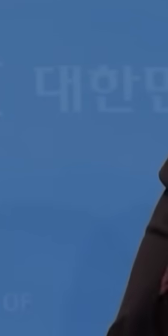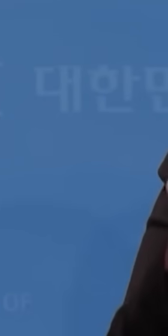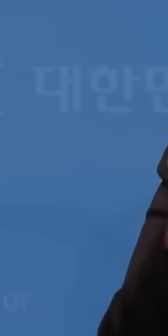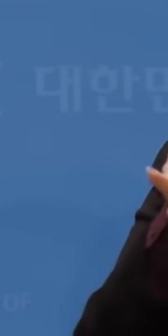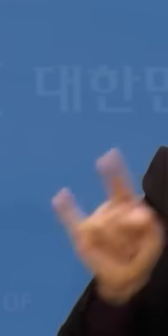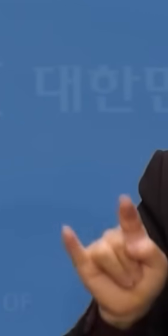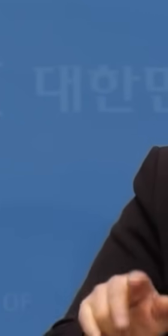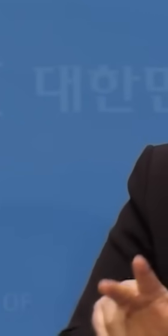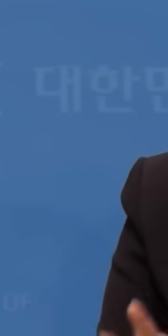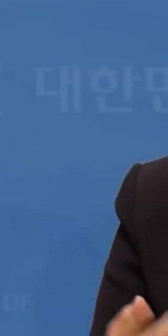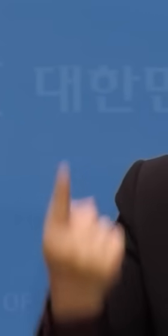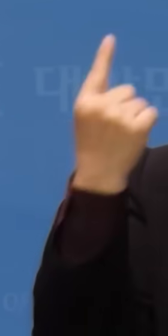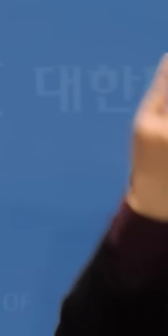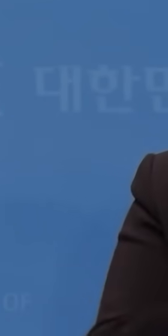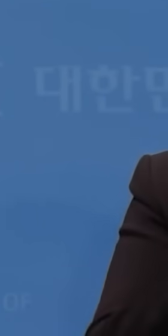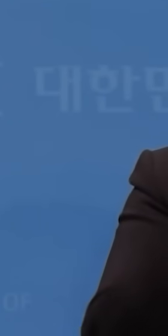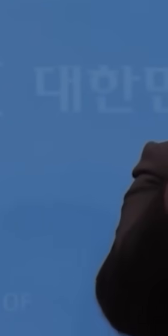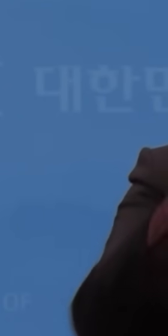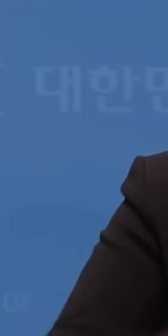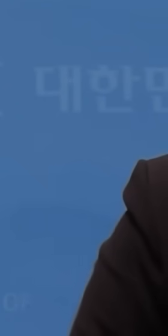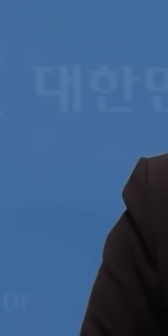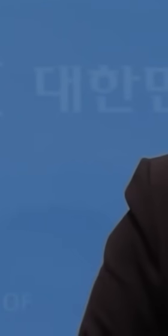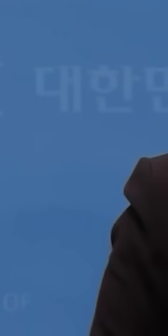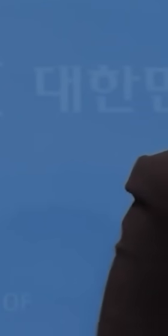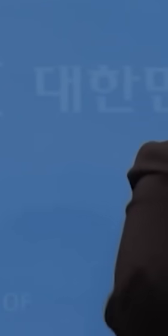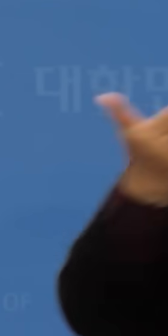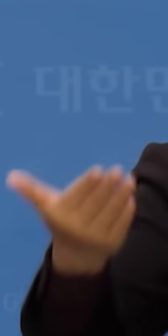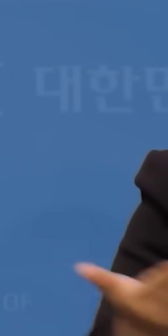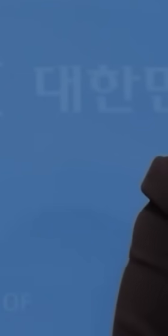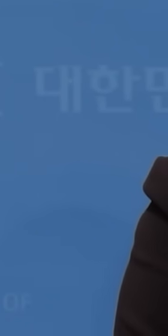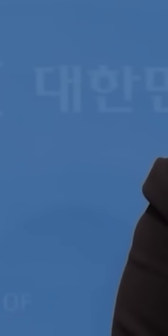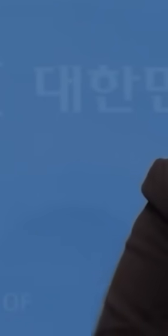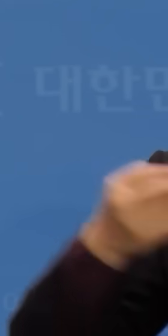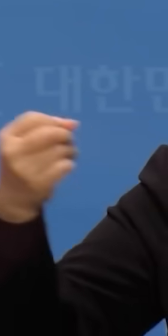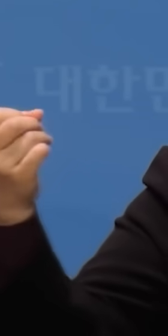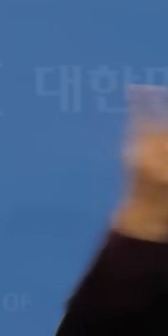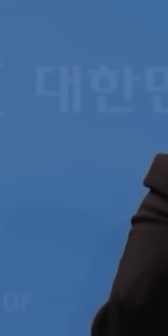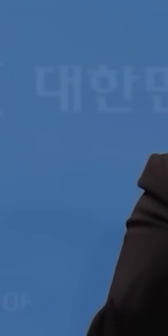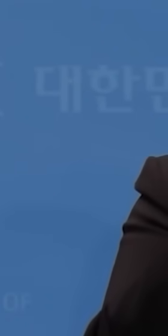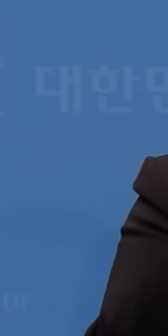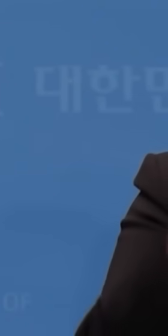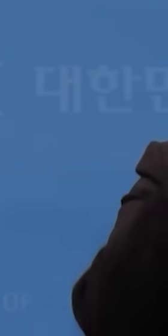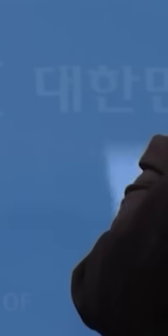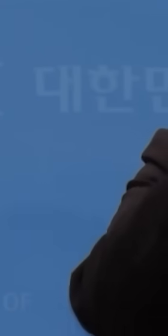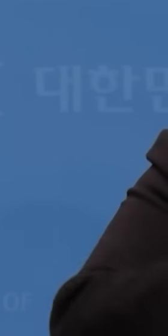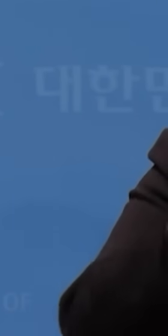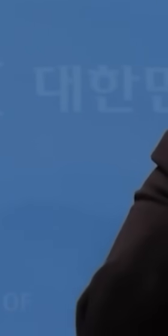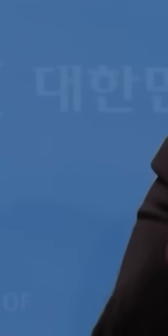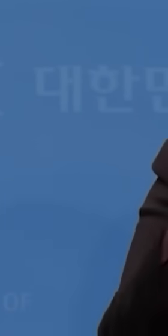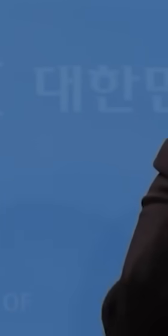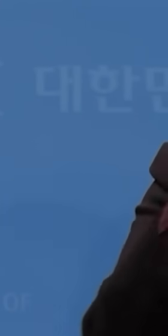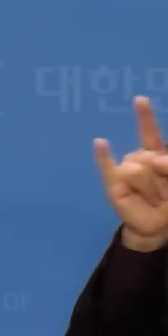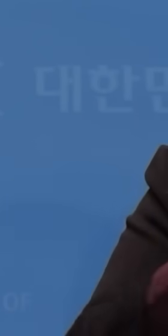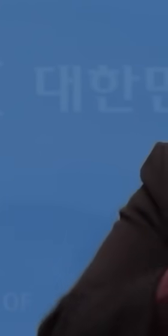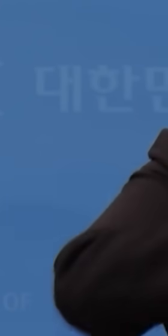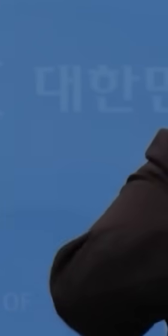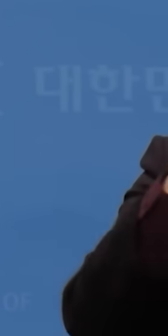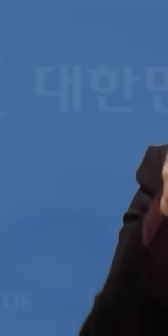앞에 섰습니다. 여러분들께 다시 유여혜